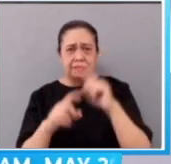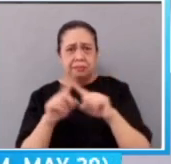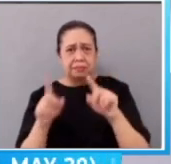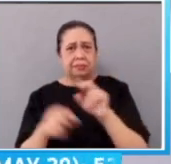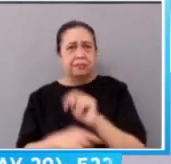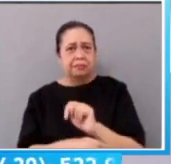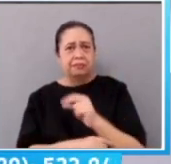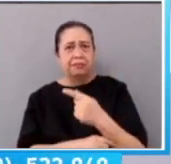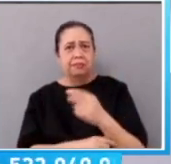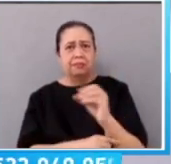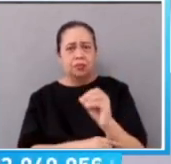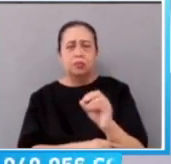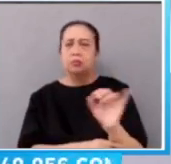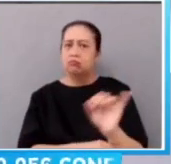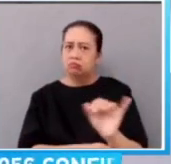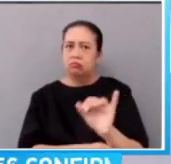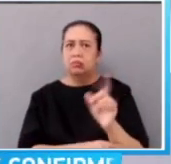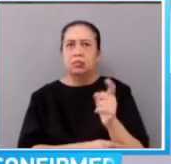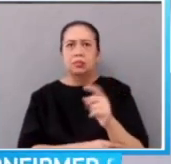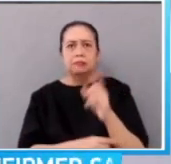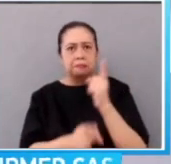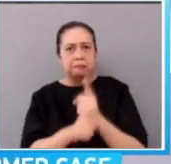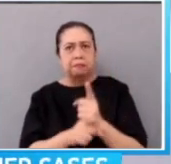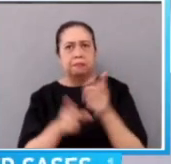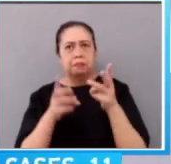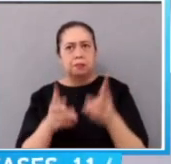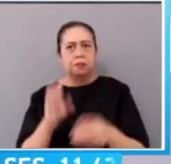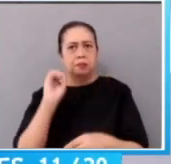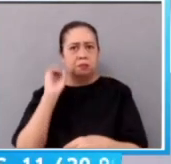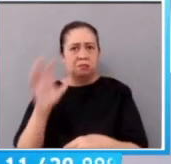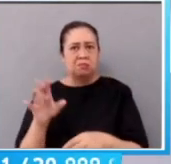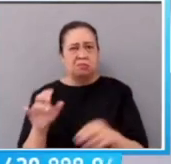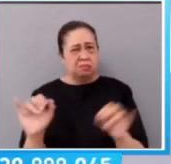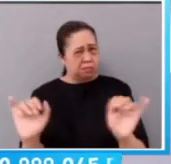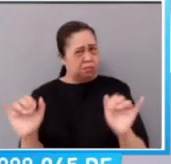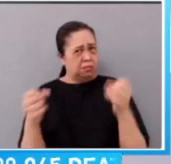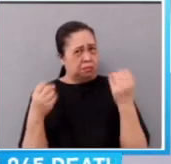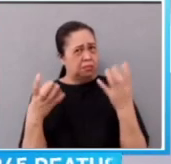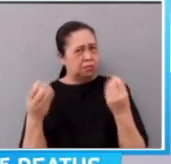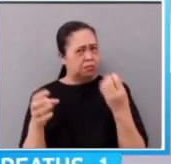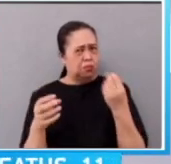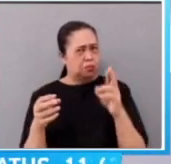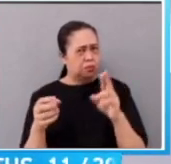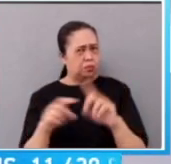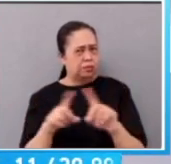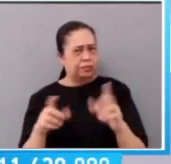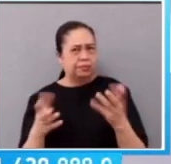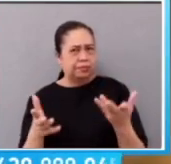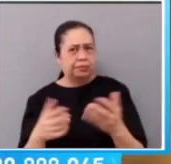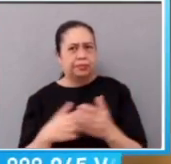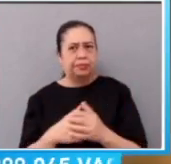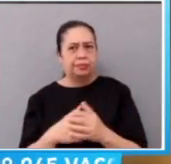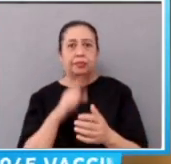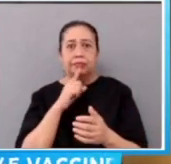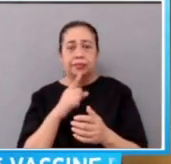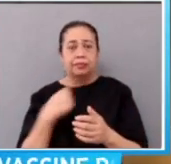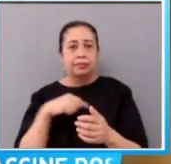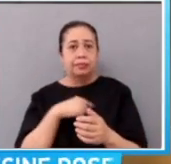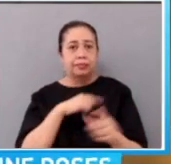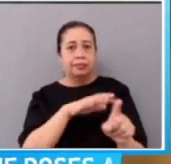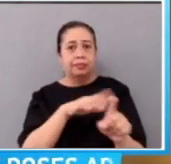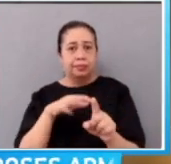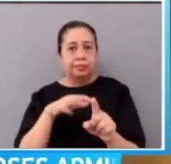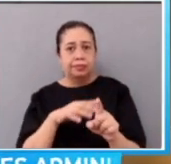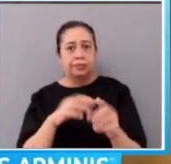organizations, yung tamang pagtatapon ng basura. Ganun pa rin po ba yung volume na nakukuha po ninyo? Actually, sa aming observation, mas